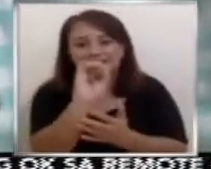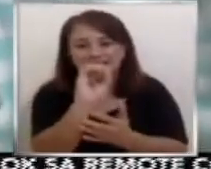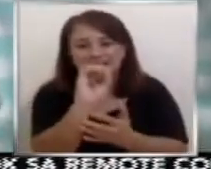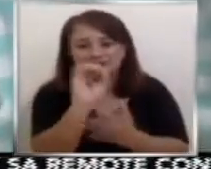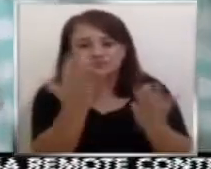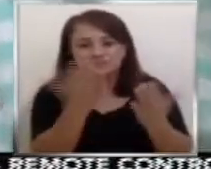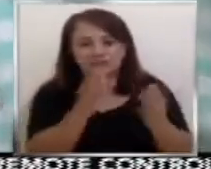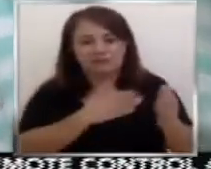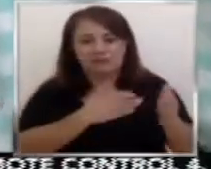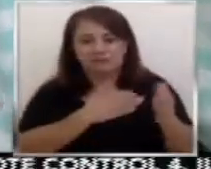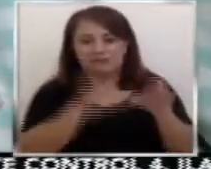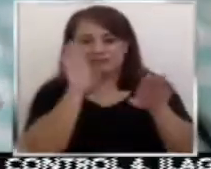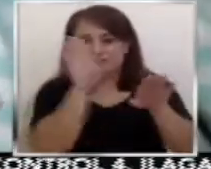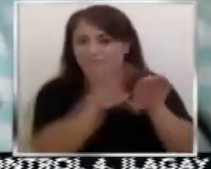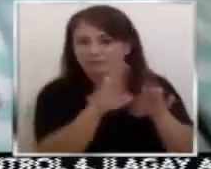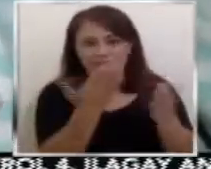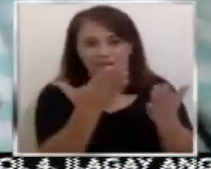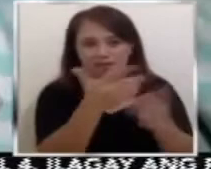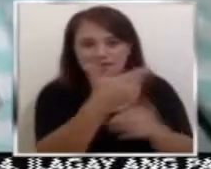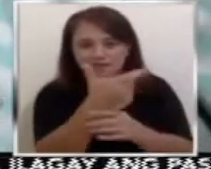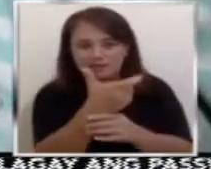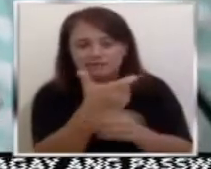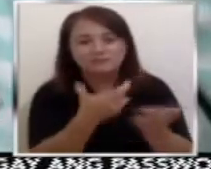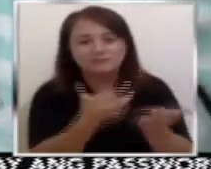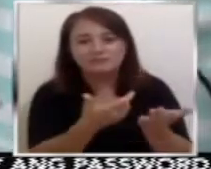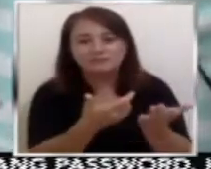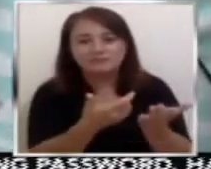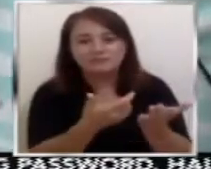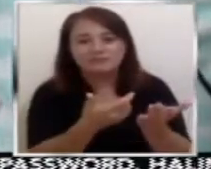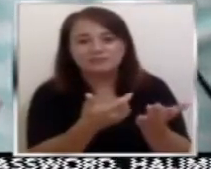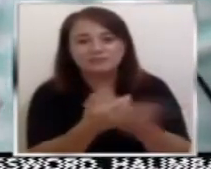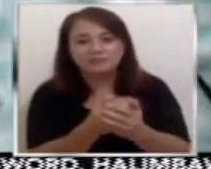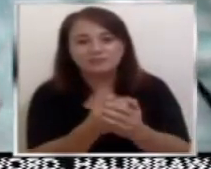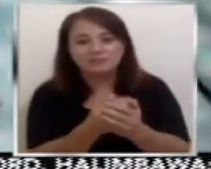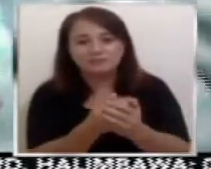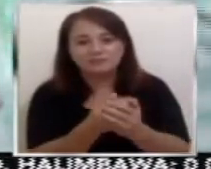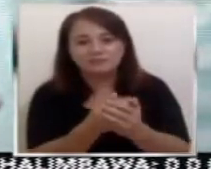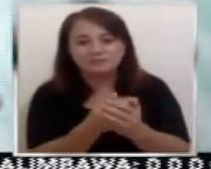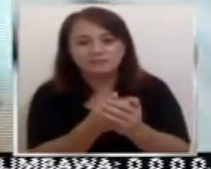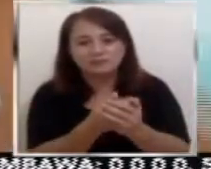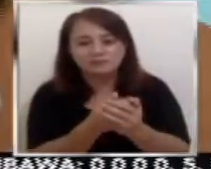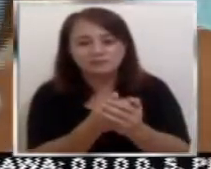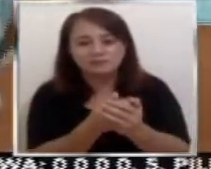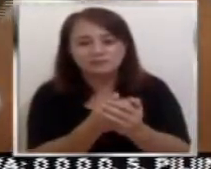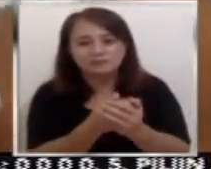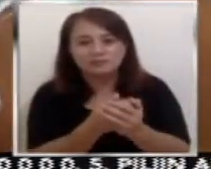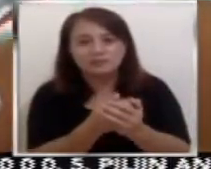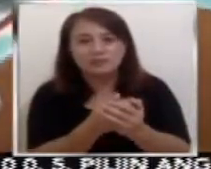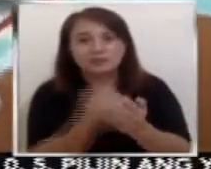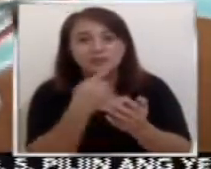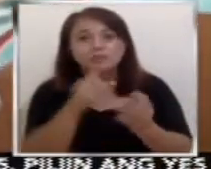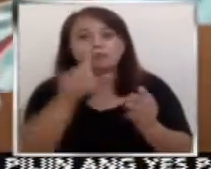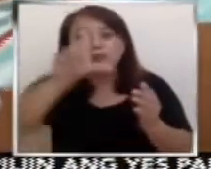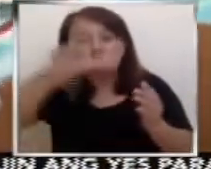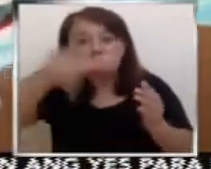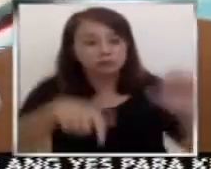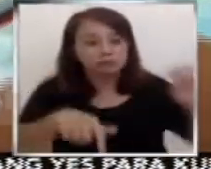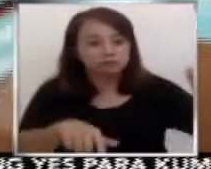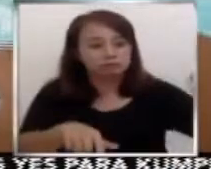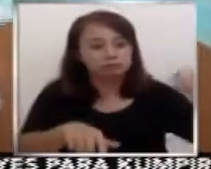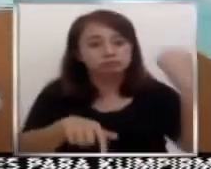niya, sige, barilinin na po ako, sir. Barilinin na po ako. Tapos humarap po siya at binibigay niya po yung kamay